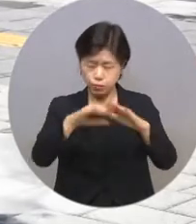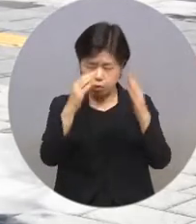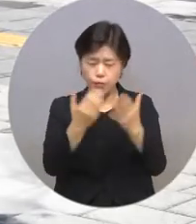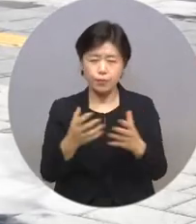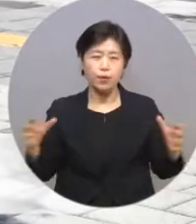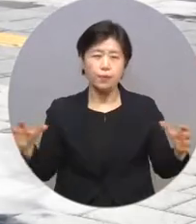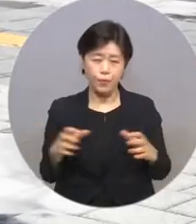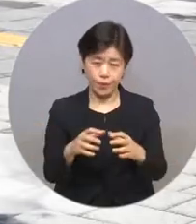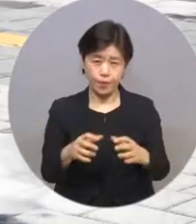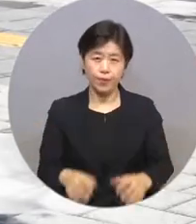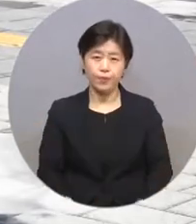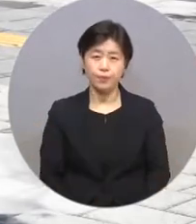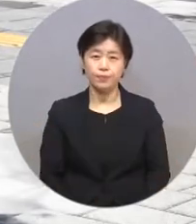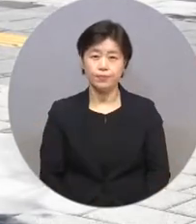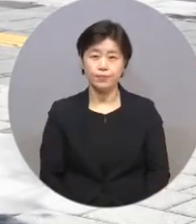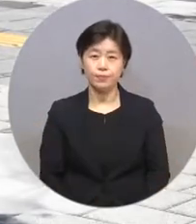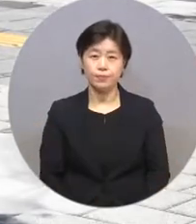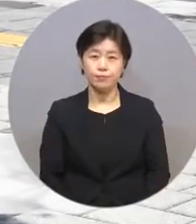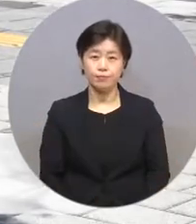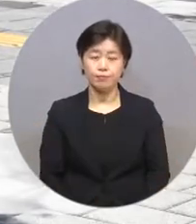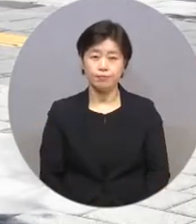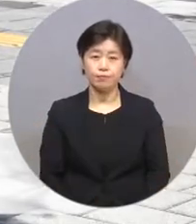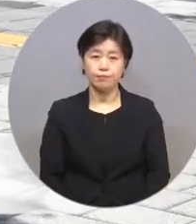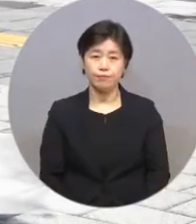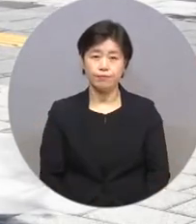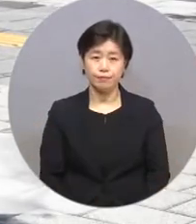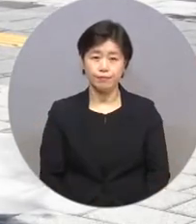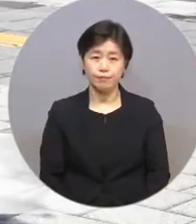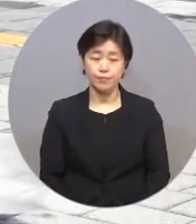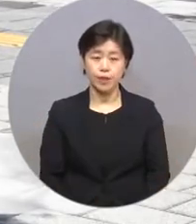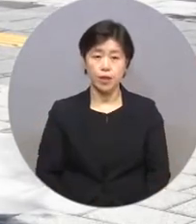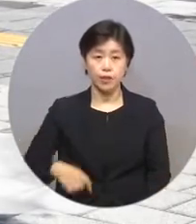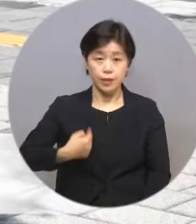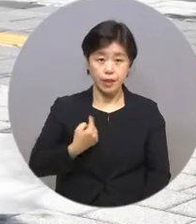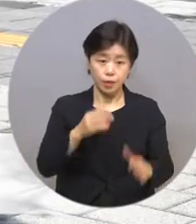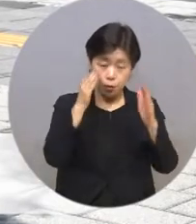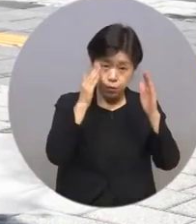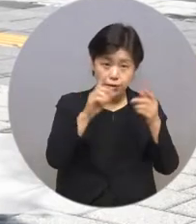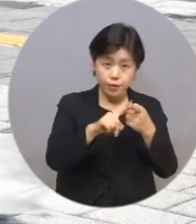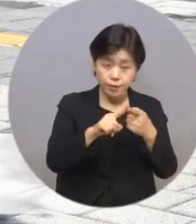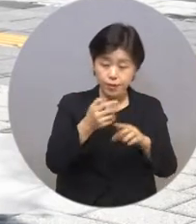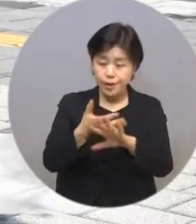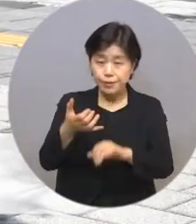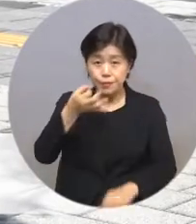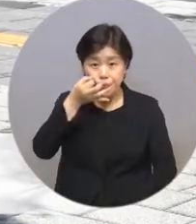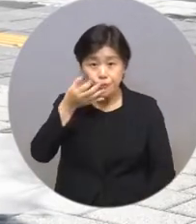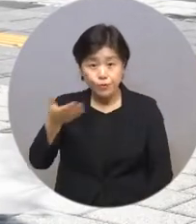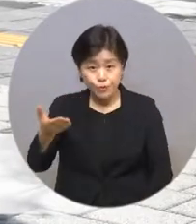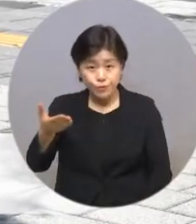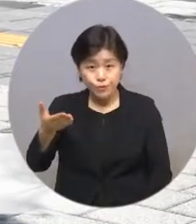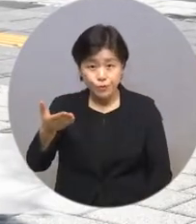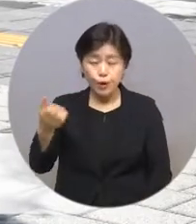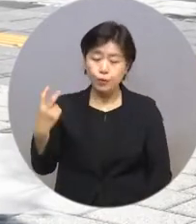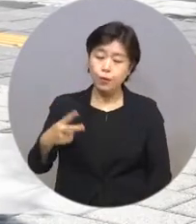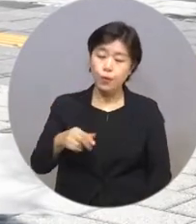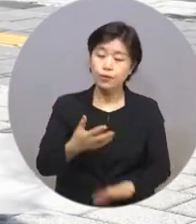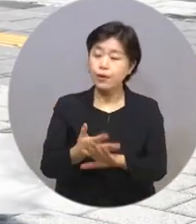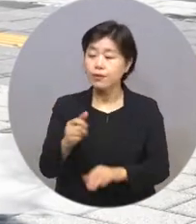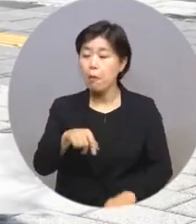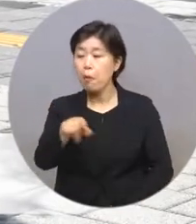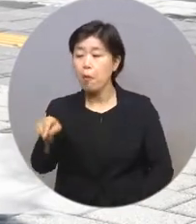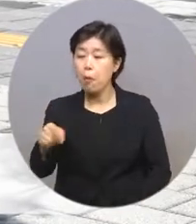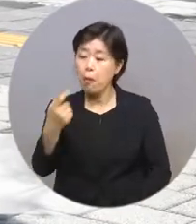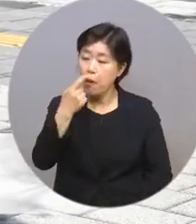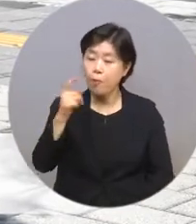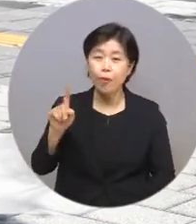이제 당신들이 하는 것도 남들한테 보여주고 그리고 또 다른 사람들은 어떤 어떤 종류의